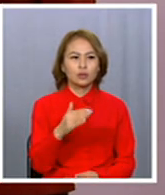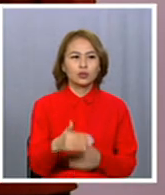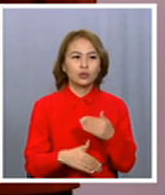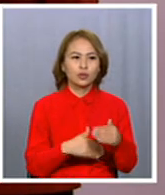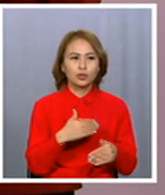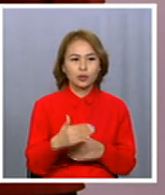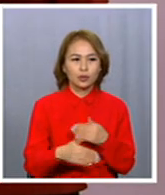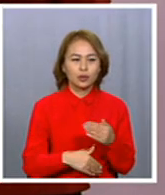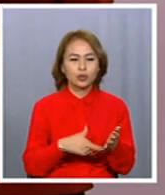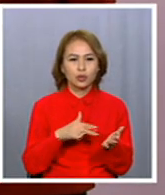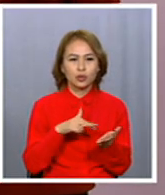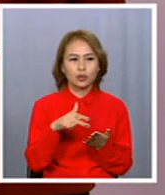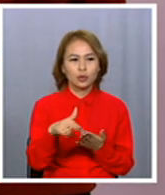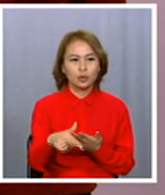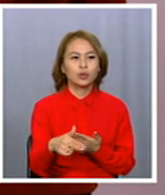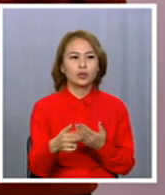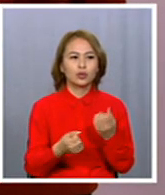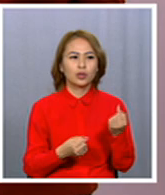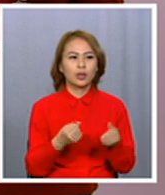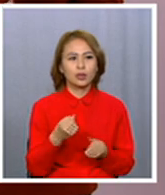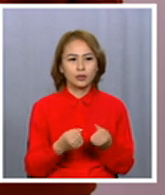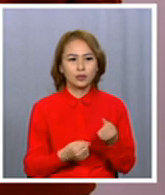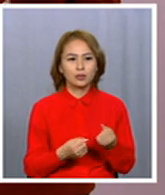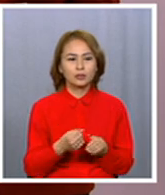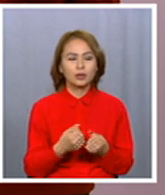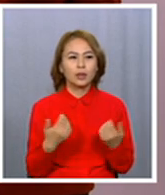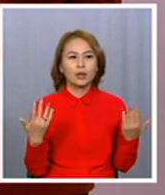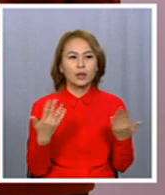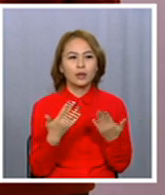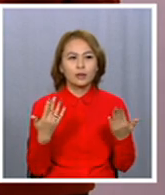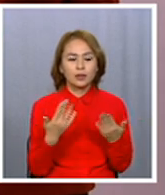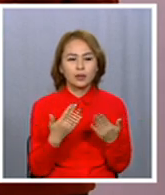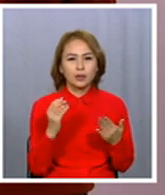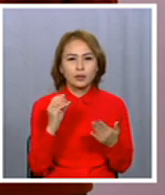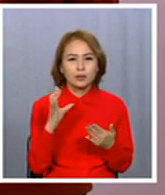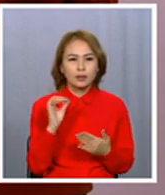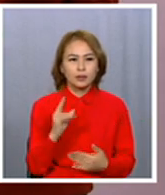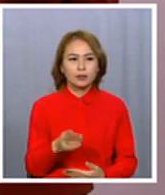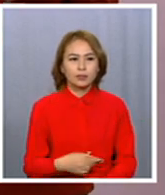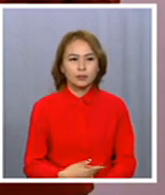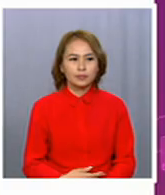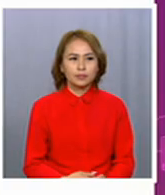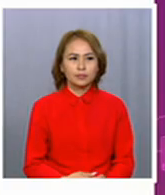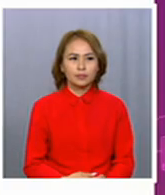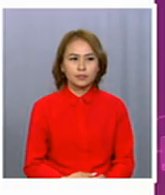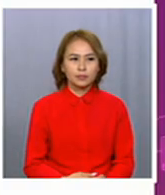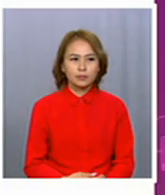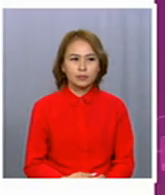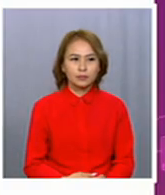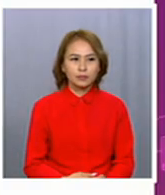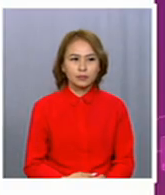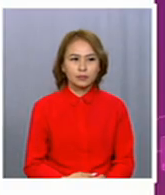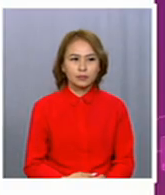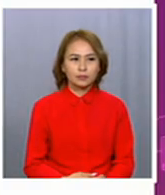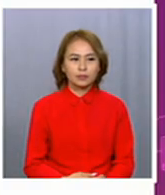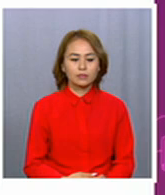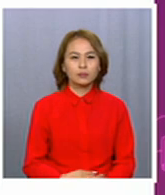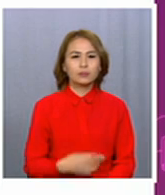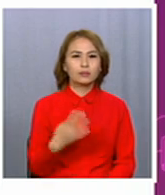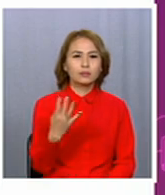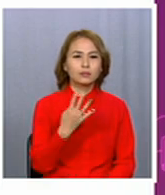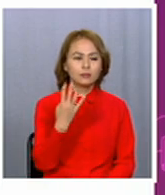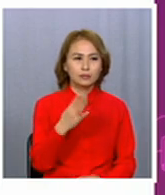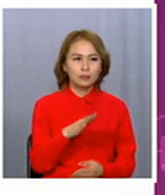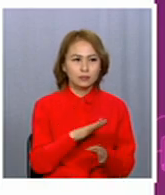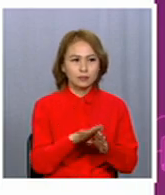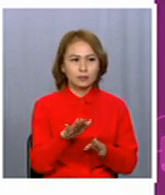жүреді, ұшады. Қандай етістік? Әрине дара етістік. Төртінші жаттығуға назар